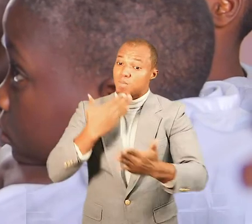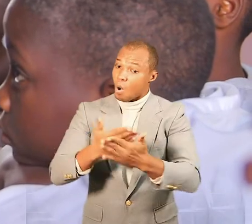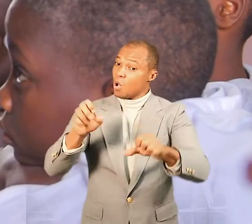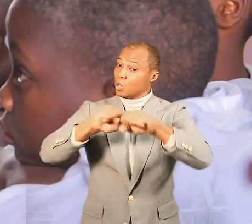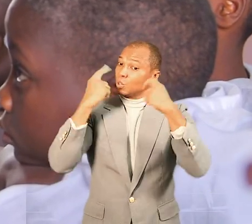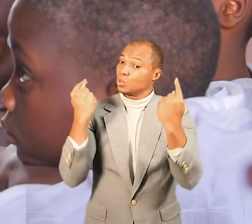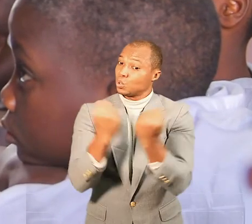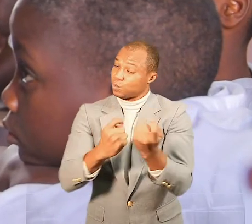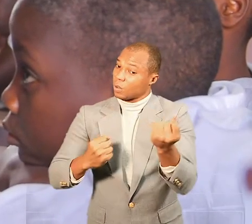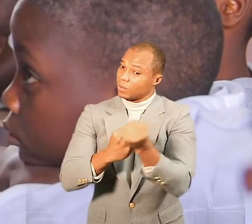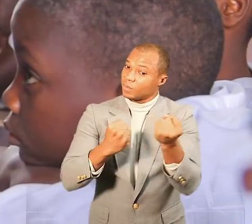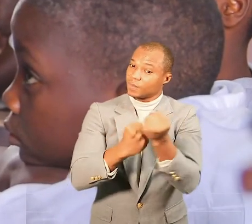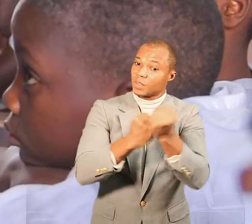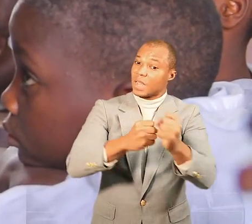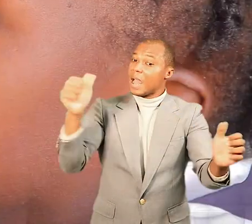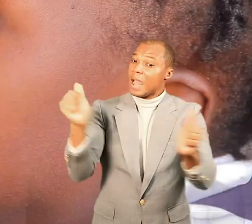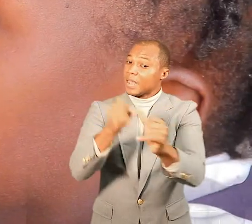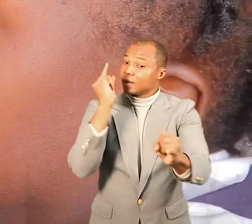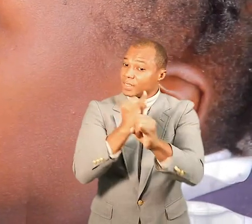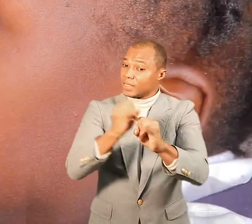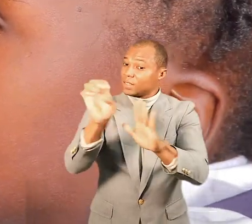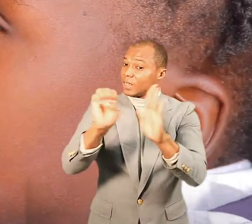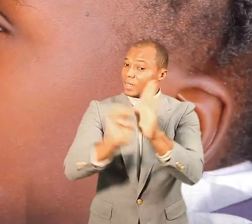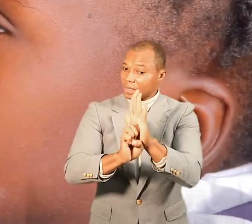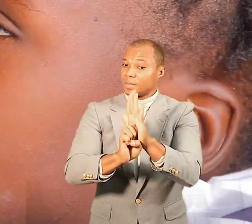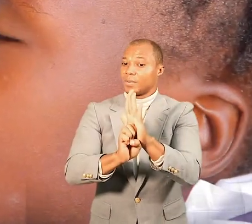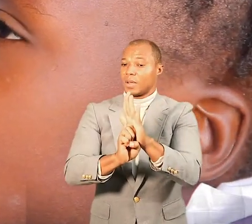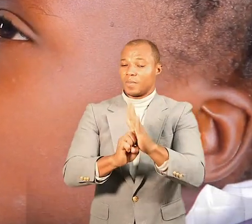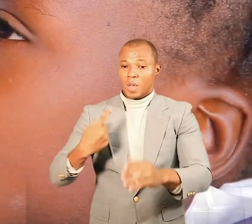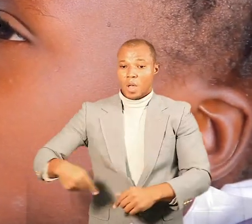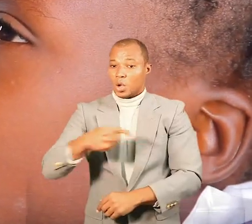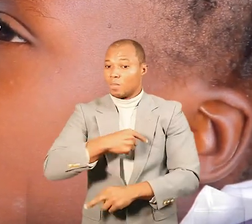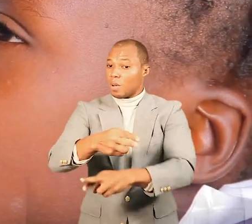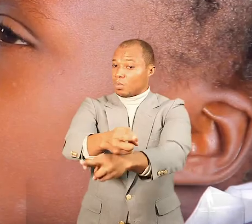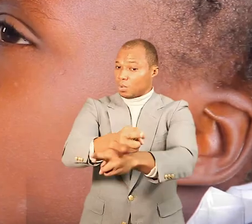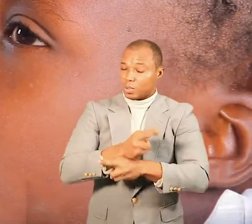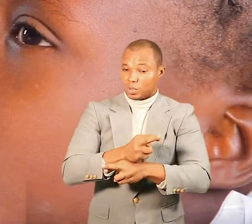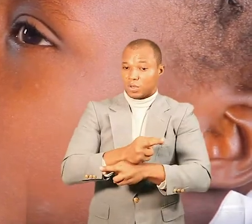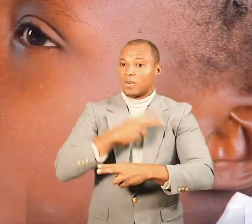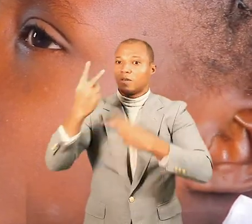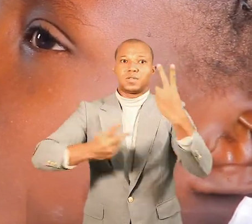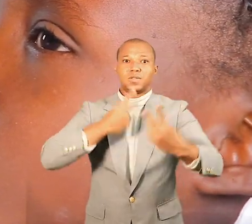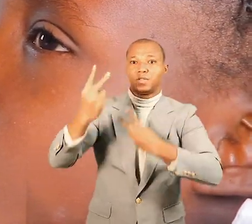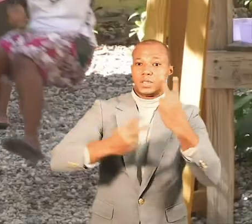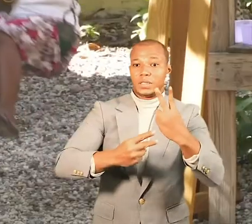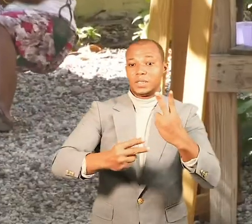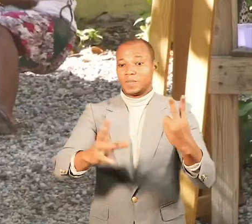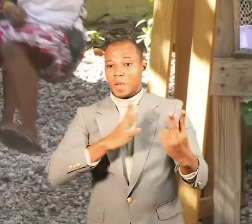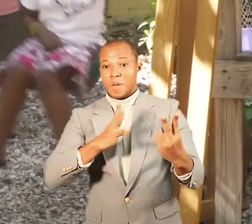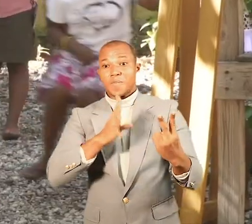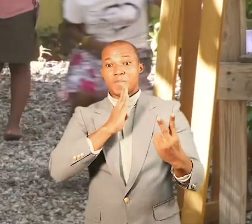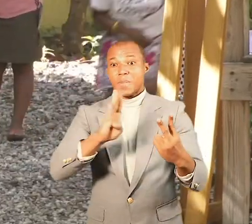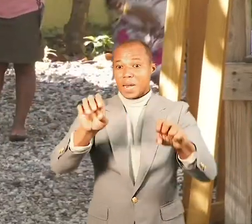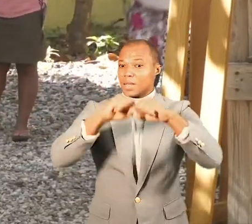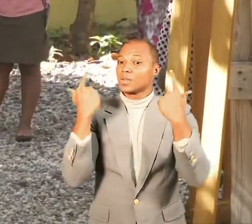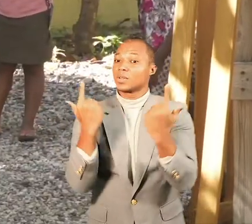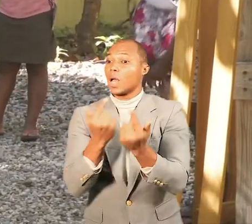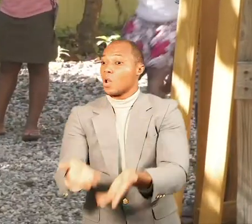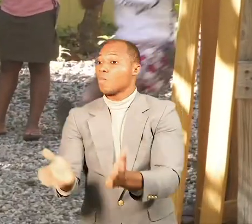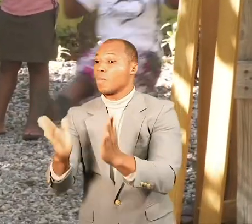yo dwe gen bon bourad société a ou bien communauté a ak institution l'état qui placé pour ça. Nous recevons visite